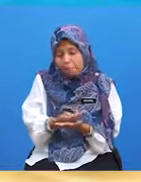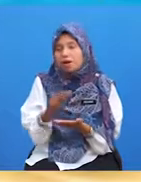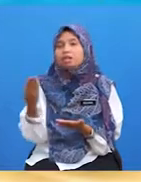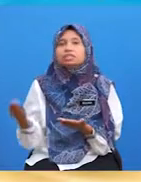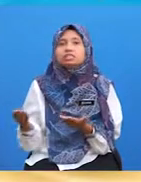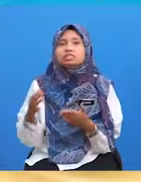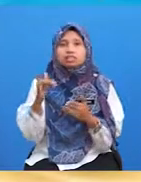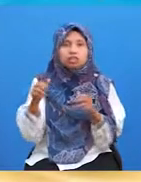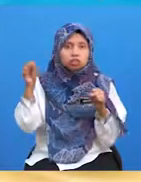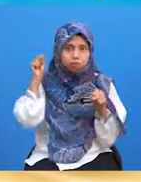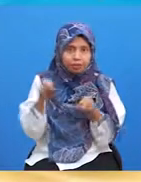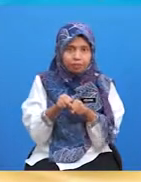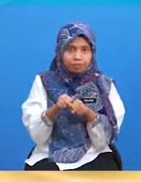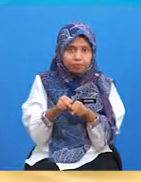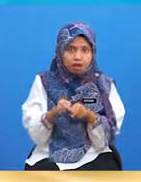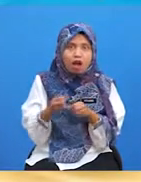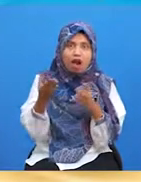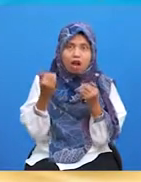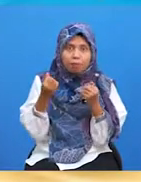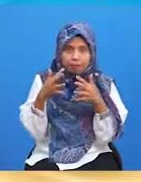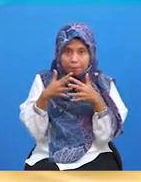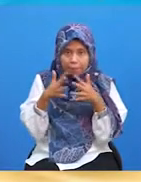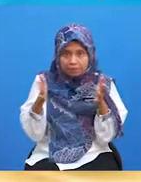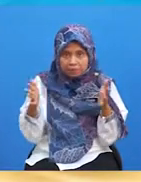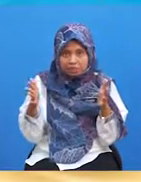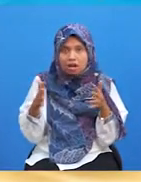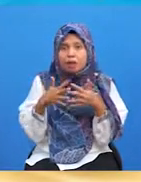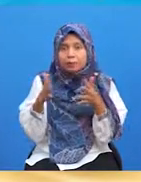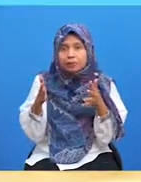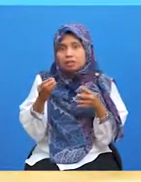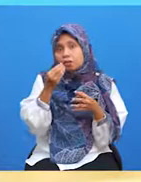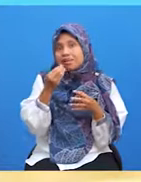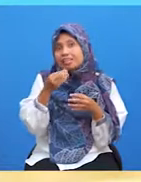ini ialah harapkan pagar, pagar makan padi.